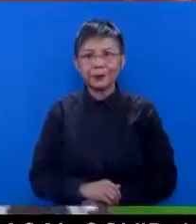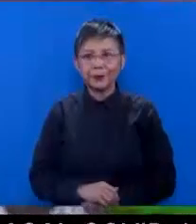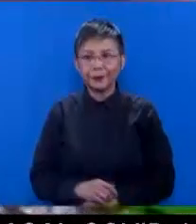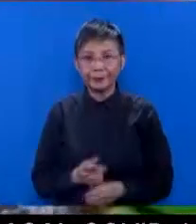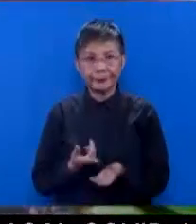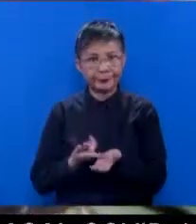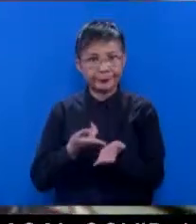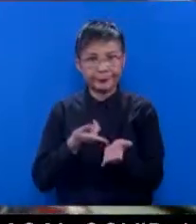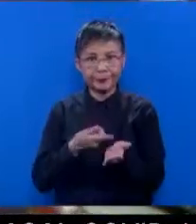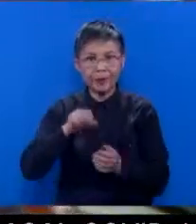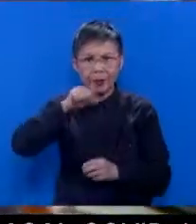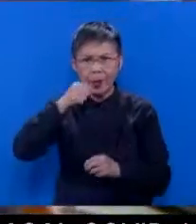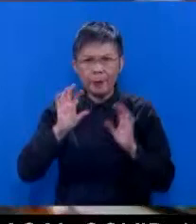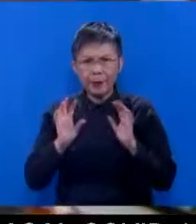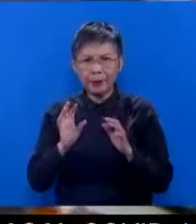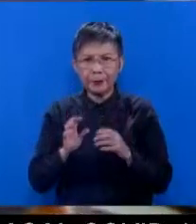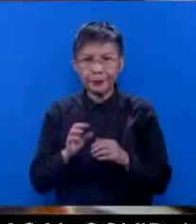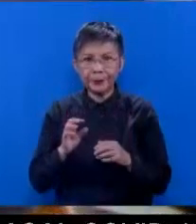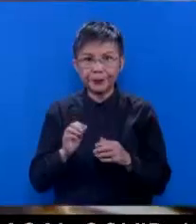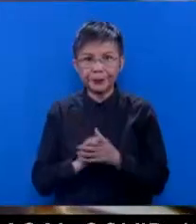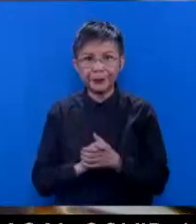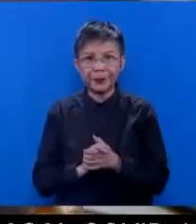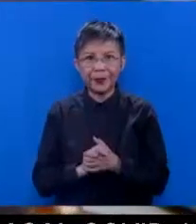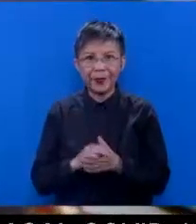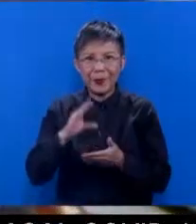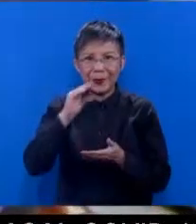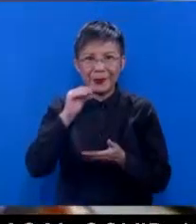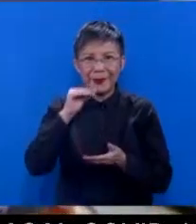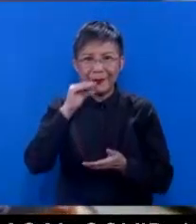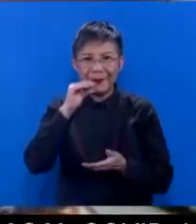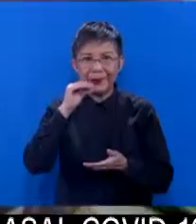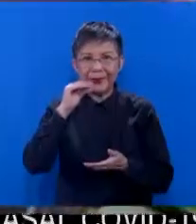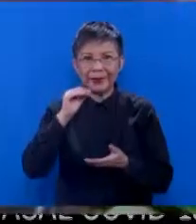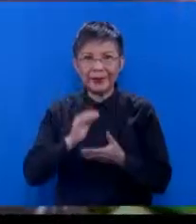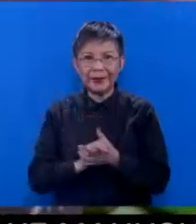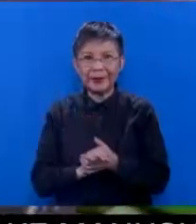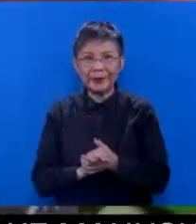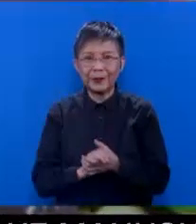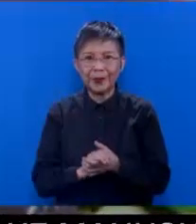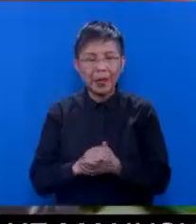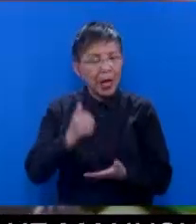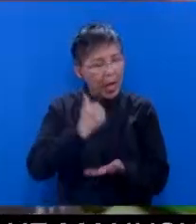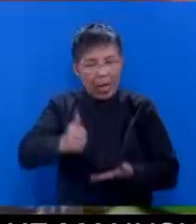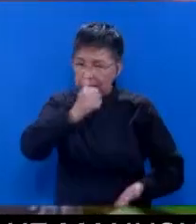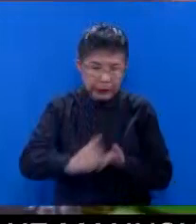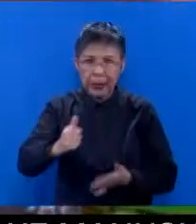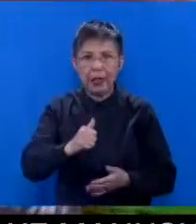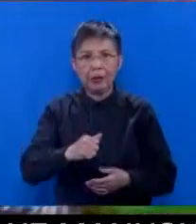Nah, ini selain dagingnya banyak nih, baksonya juga dagingnya lembut banget. Apalagi kuahnya ini benar-benar juara. Beneran kayak kuah